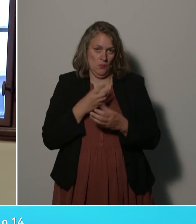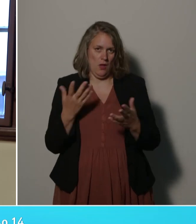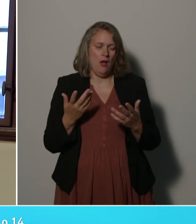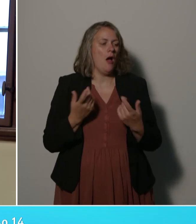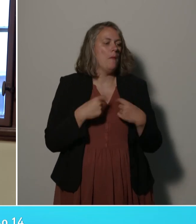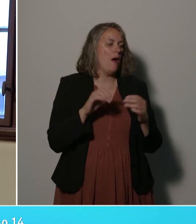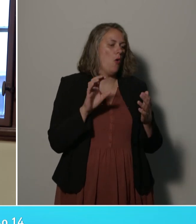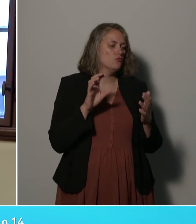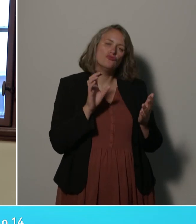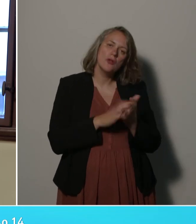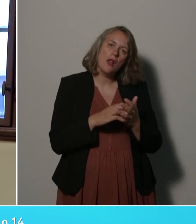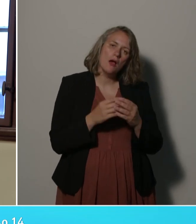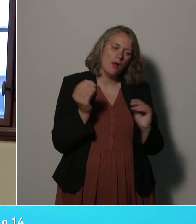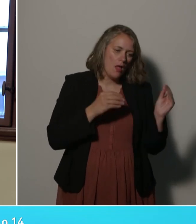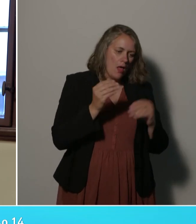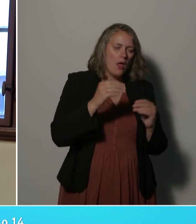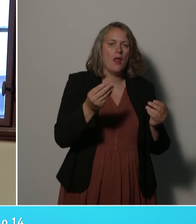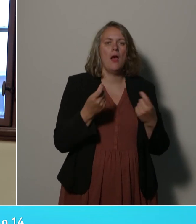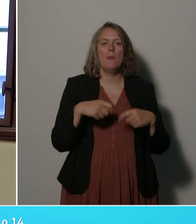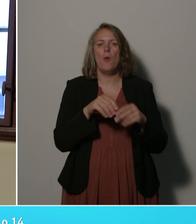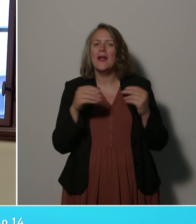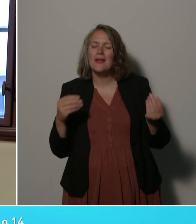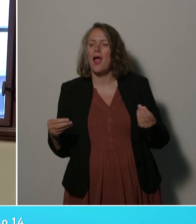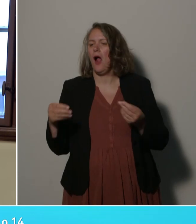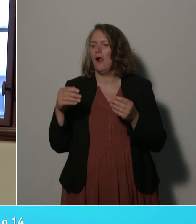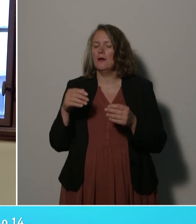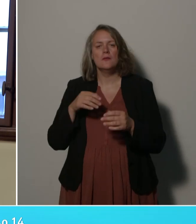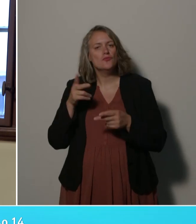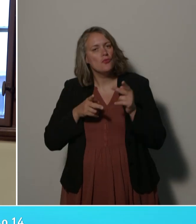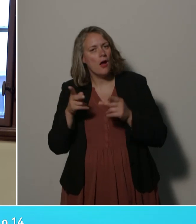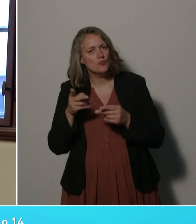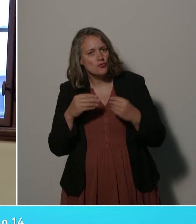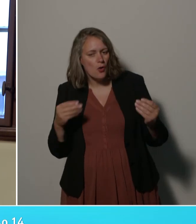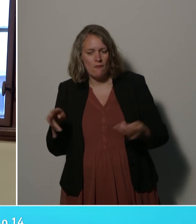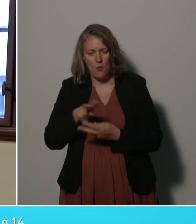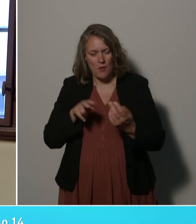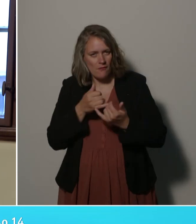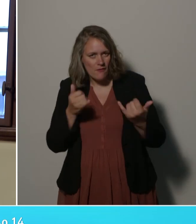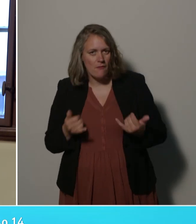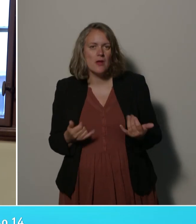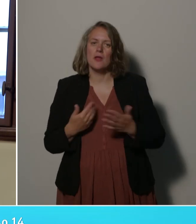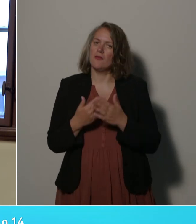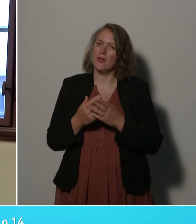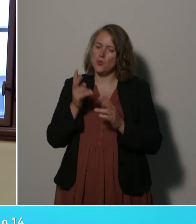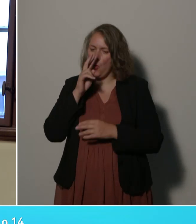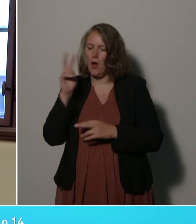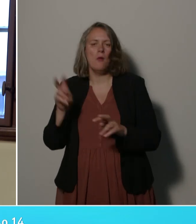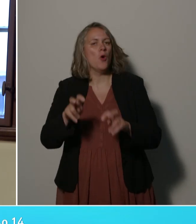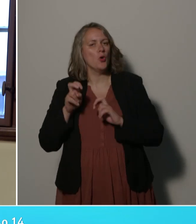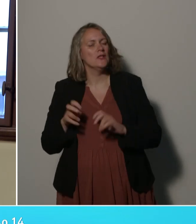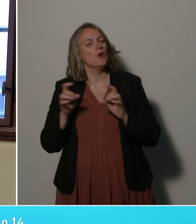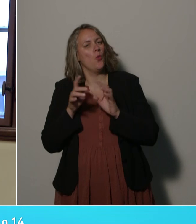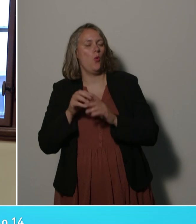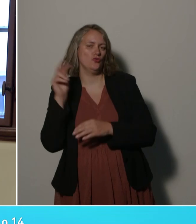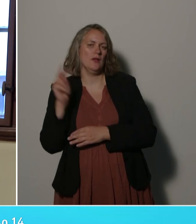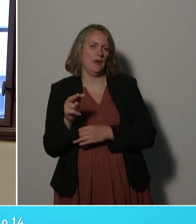dort mit Baumaterialien, Schadstoffen umgegangen wird. Und deswegen halte ich das für sehr begrüßenswert von Jena Wohnen. Ich